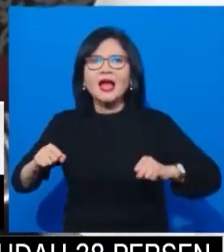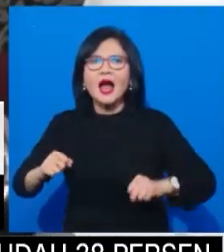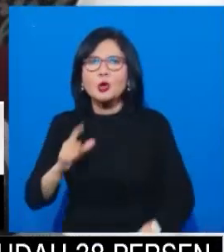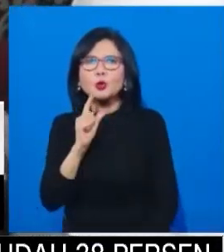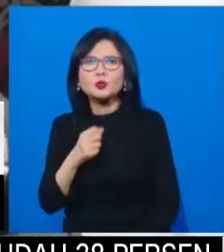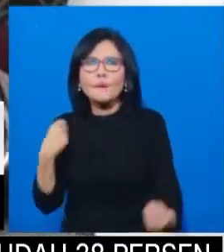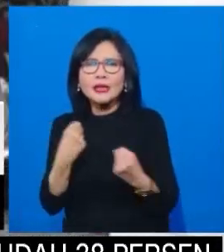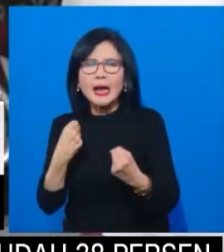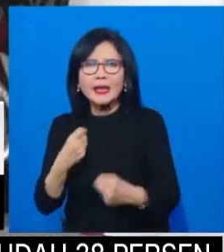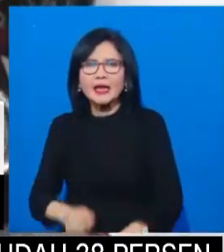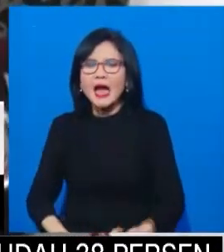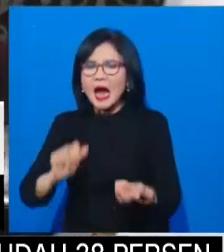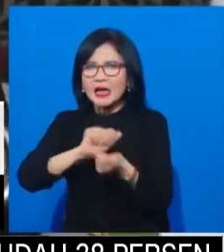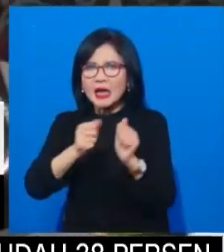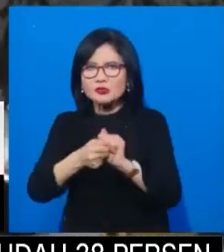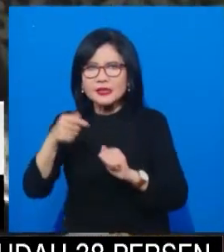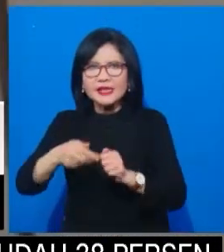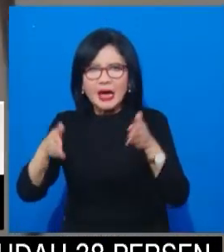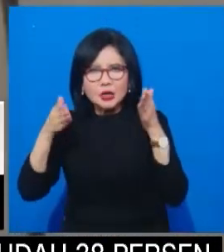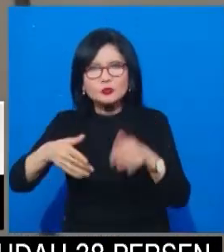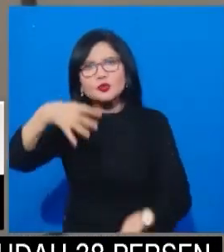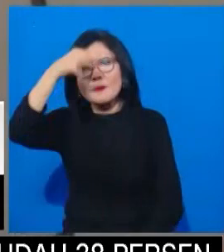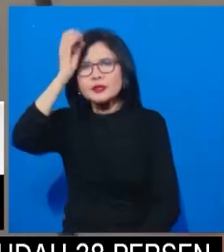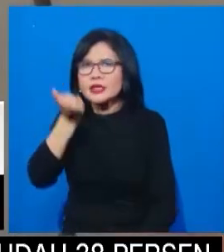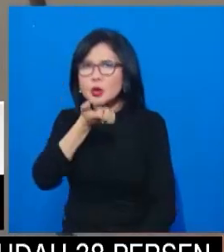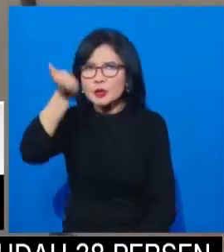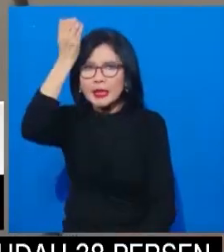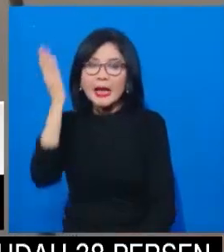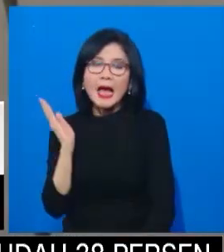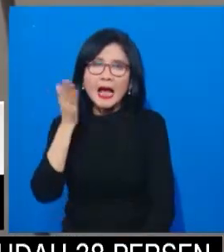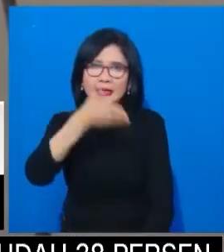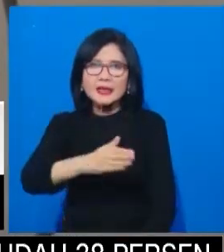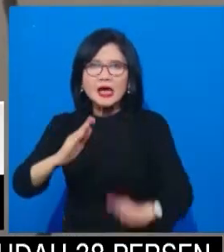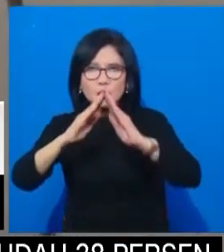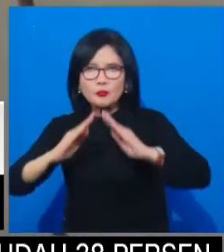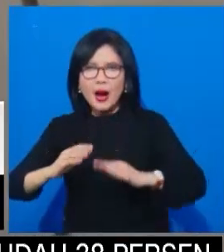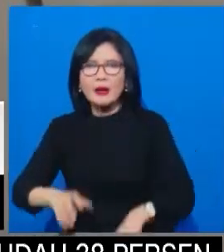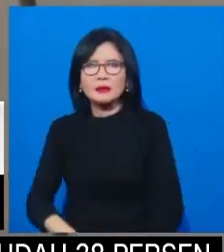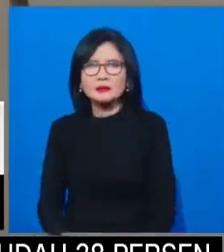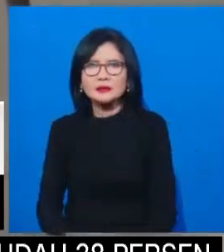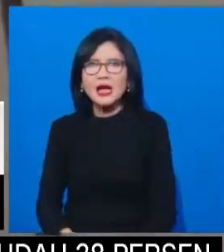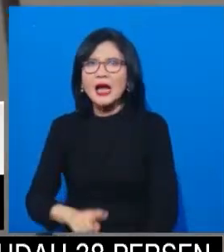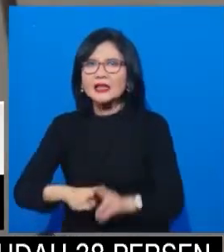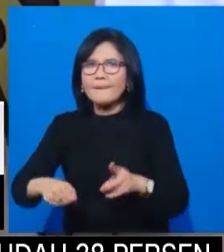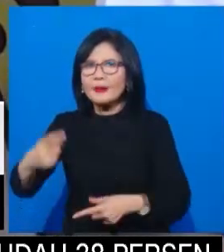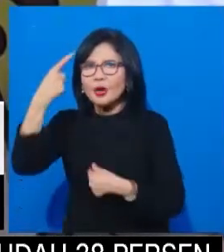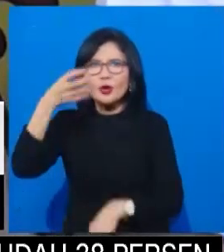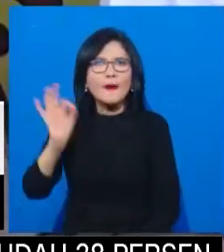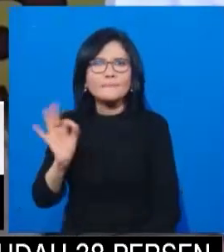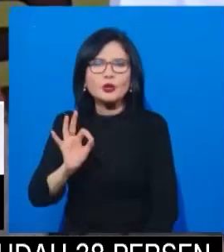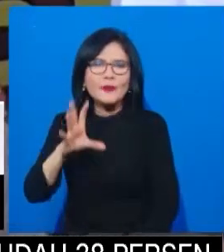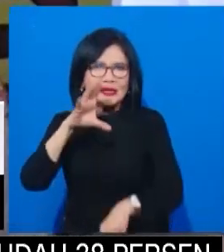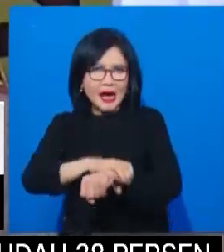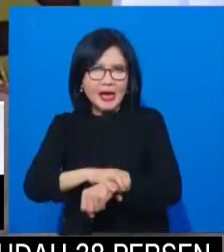berkelahi. Kasus ini sudah ditangani Polresta Gorontalo Kota dengan mendatangi rumah pelaku dan korban. Namun, pelaku belum bisa ditahan karena masih